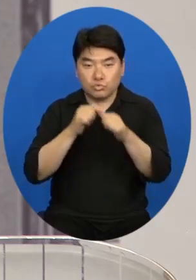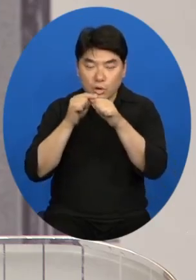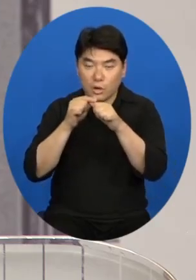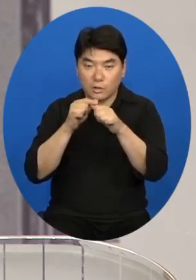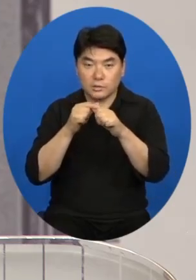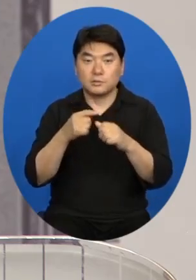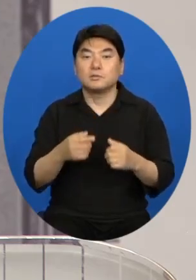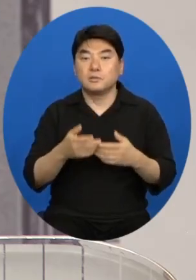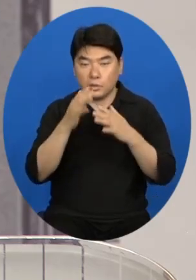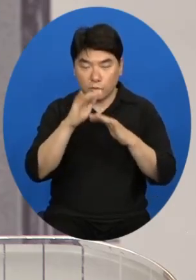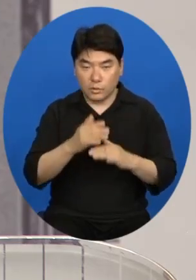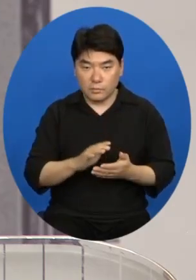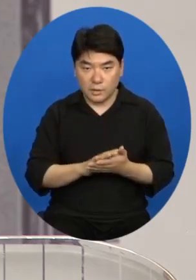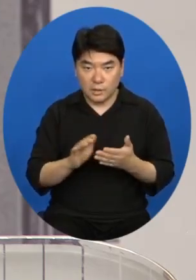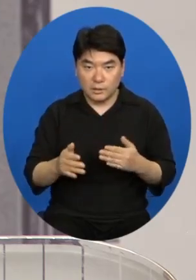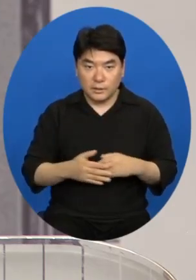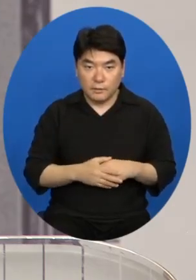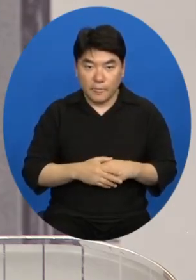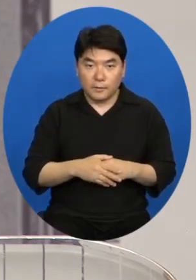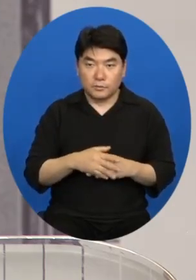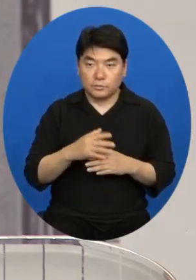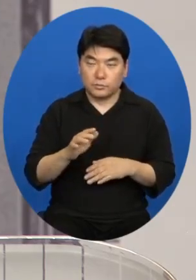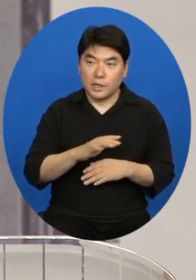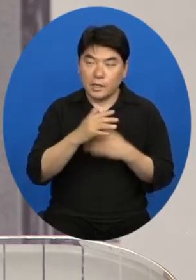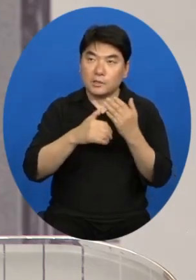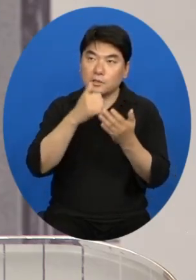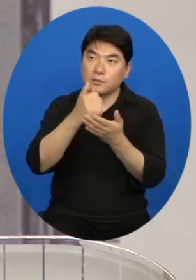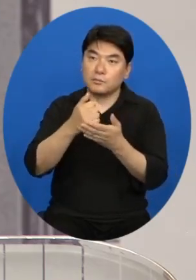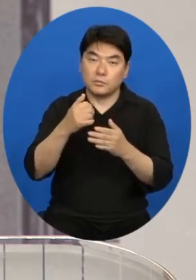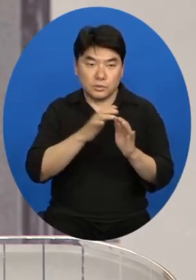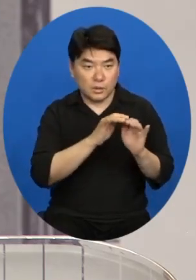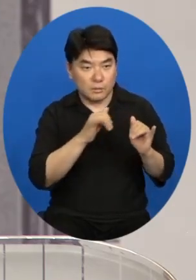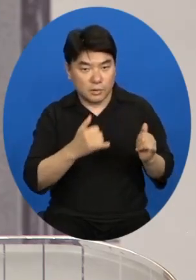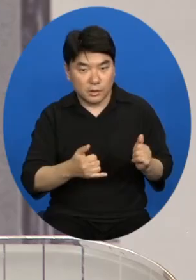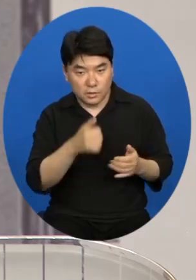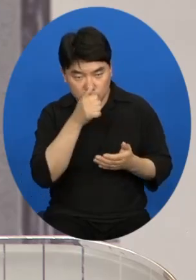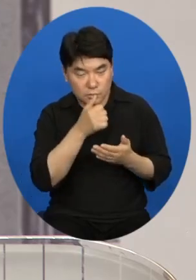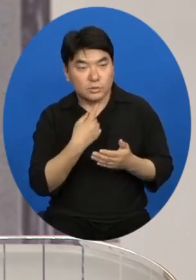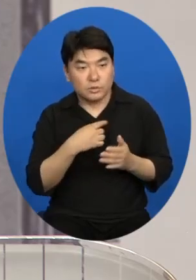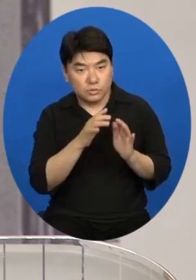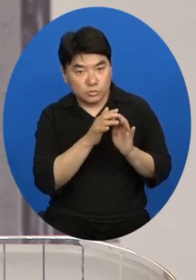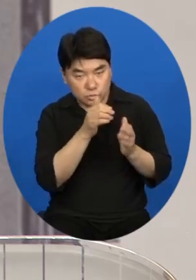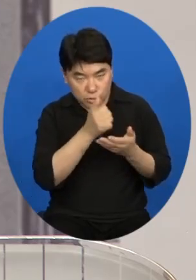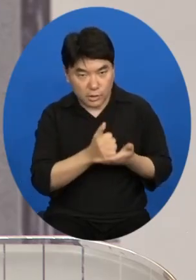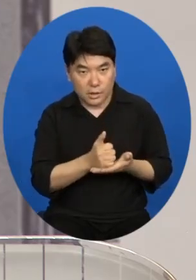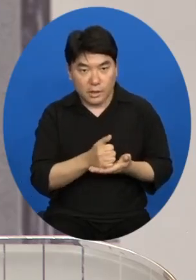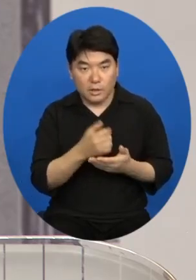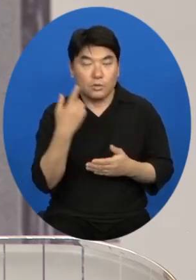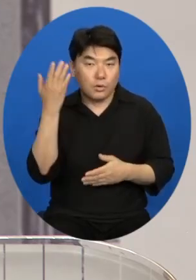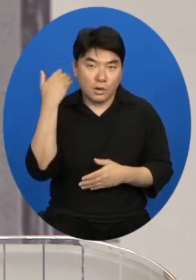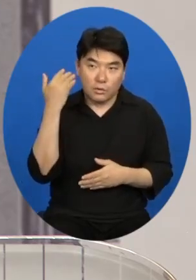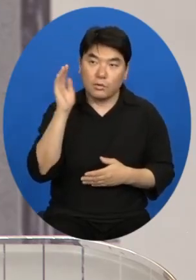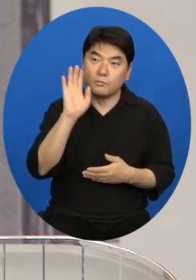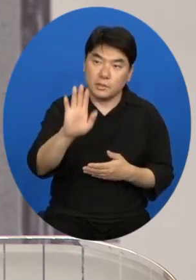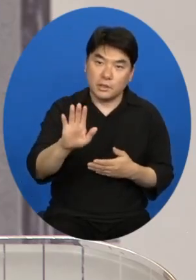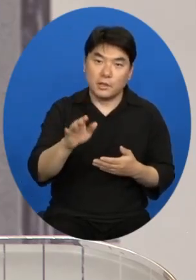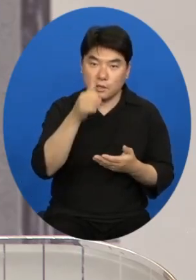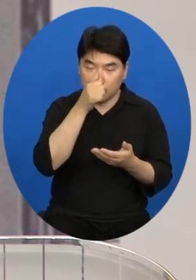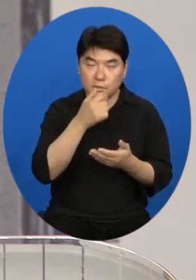하나님께 지은 죄들, 우리가 사람에게 지은 죄들, 과거에 지은 죄, 현재에 짓고 있는 죄, 이 모든